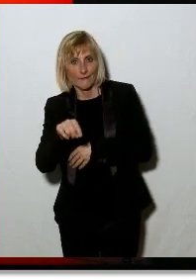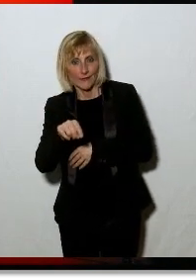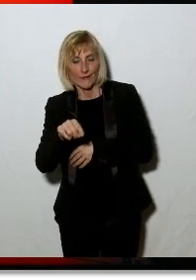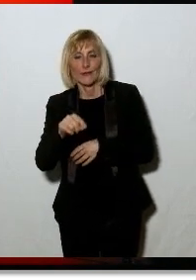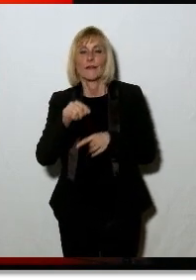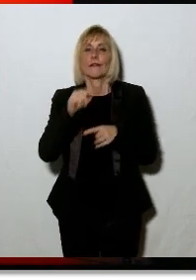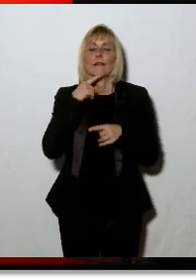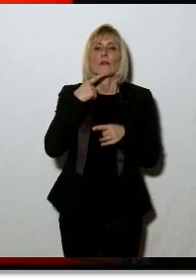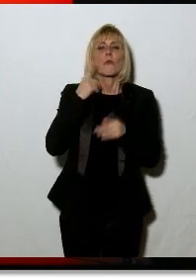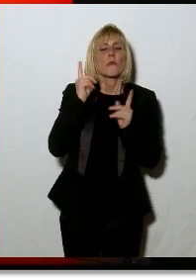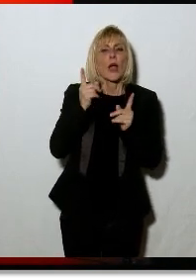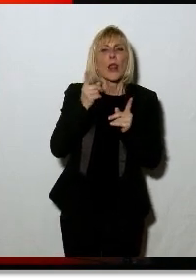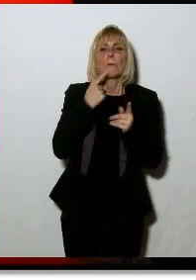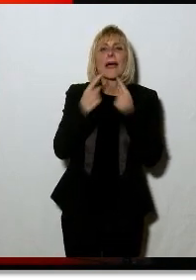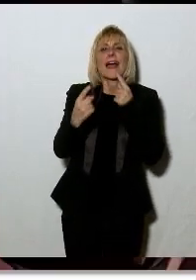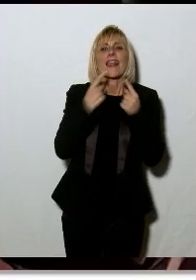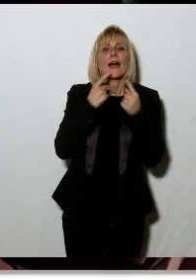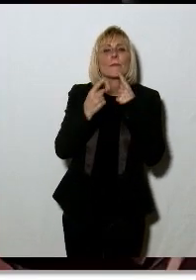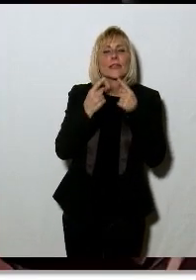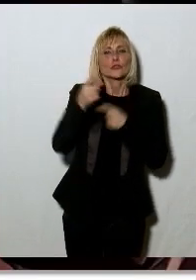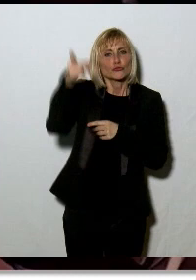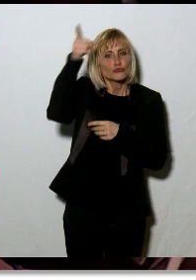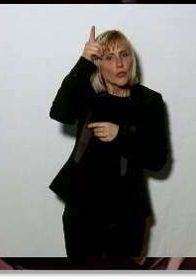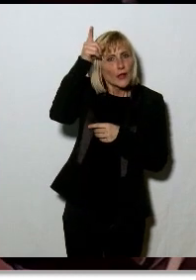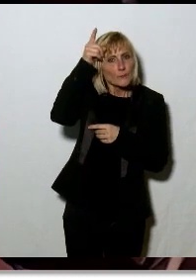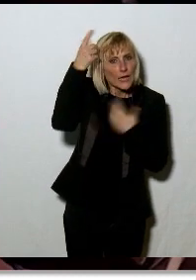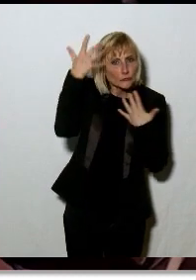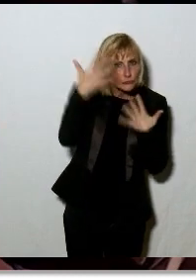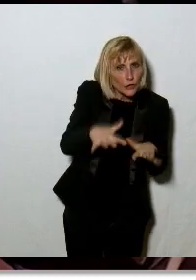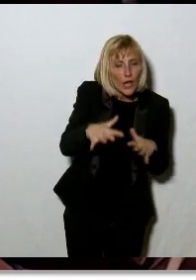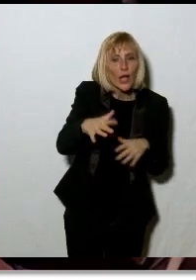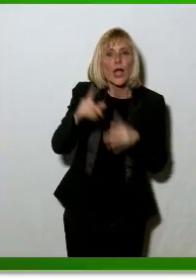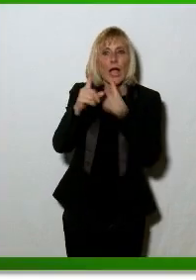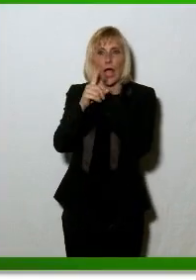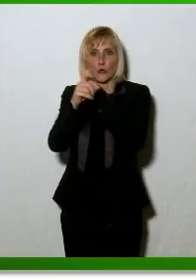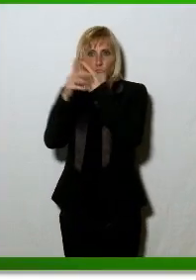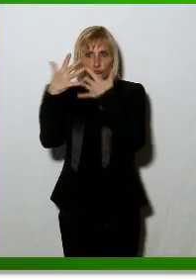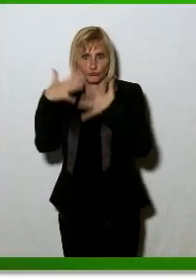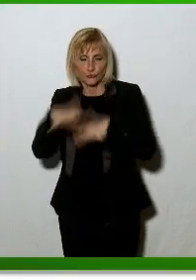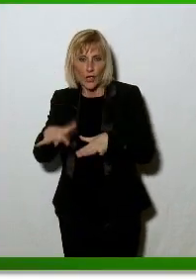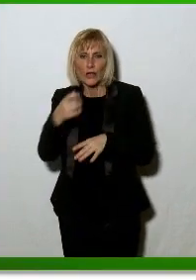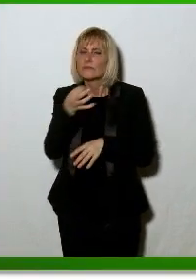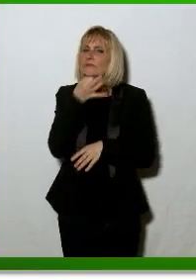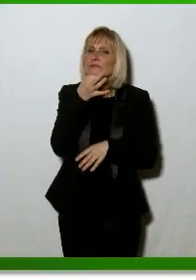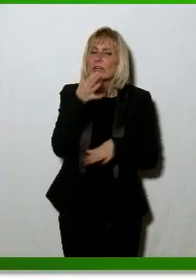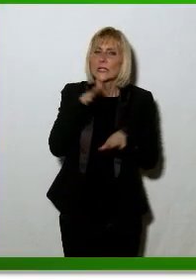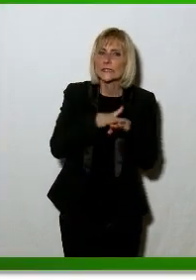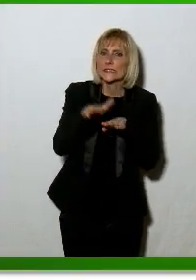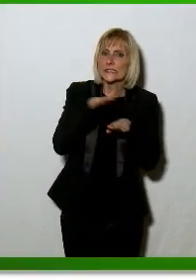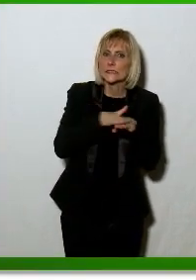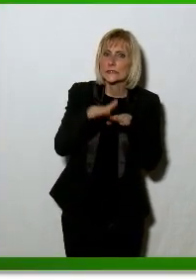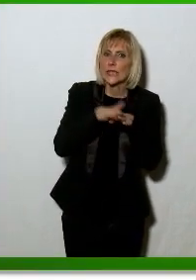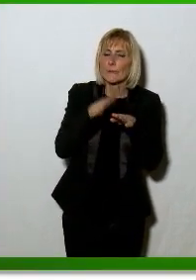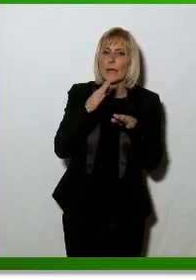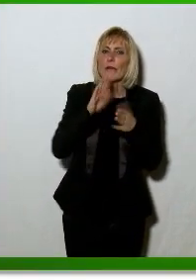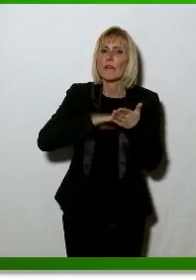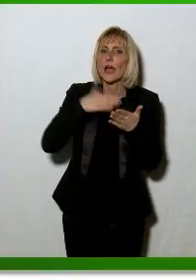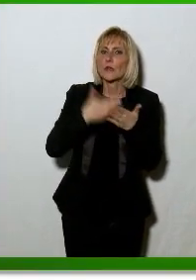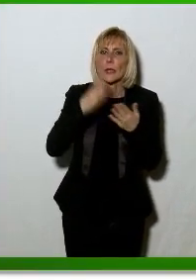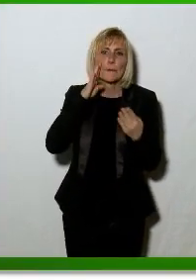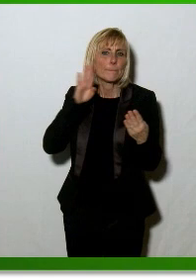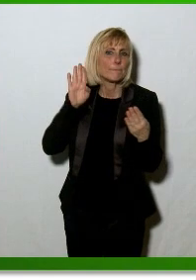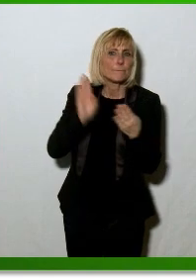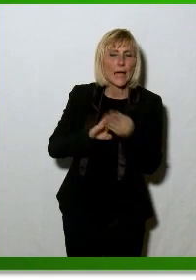applicazione da qualche anno nei parlamenti di Germania e di Austria ovvero un sistema di valutazione dell'impatto che gli